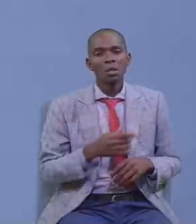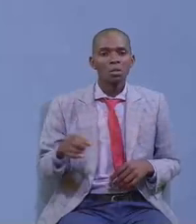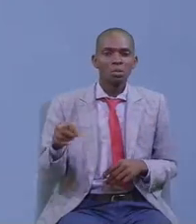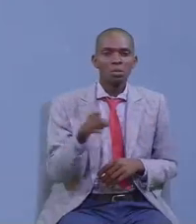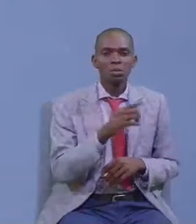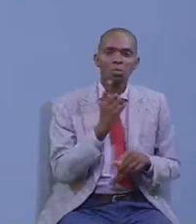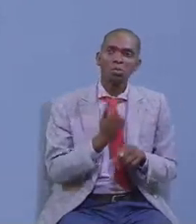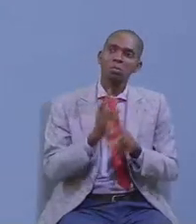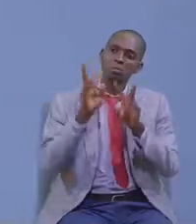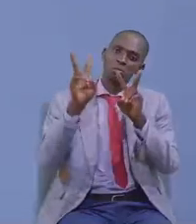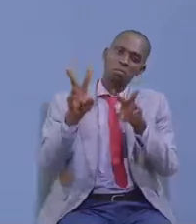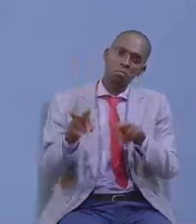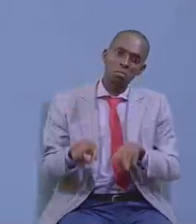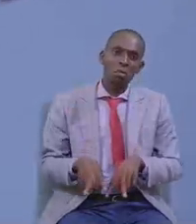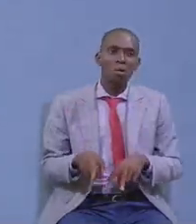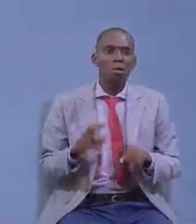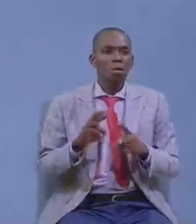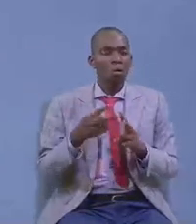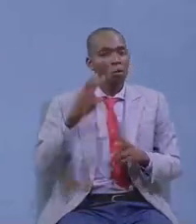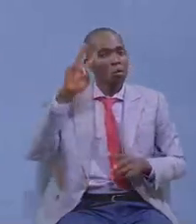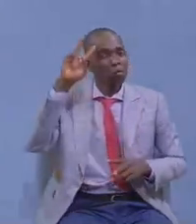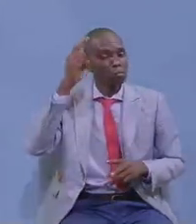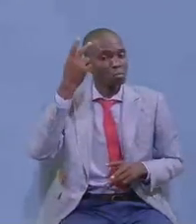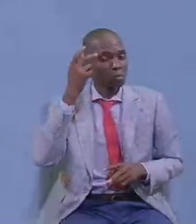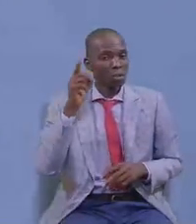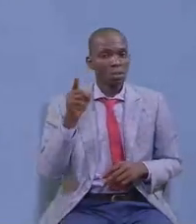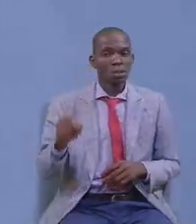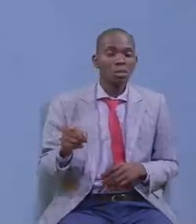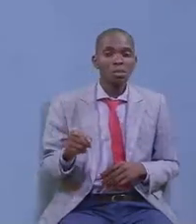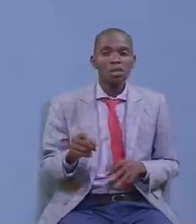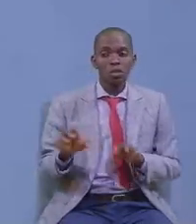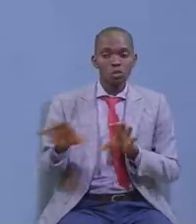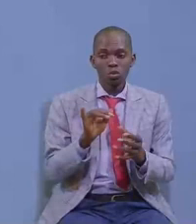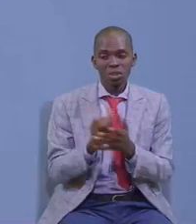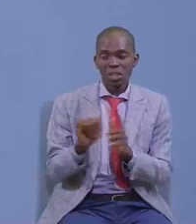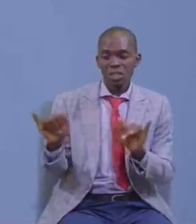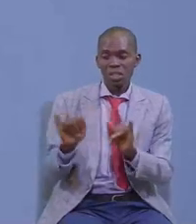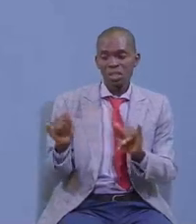sa personne. Tu le fais pour les personnes communes.